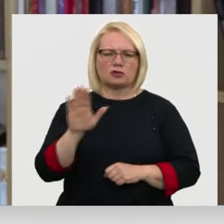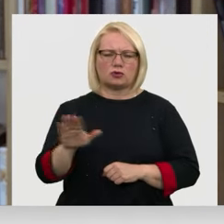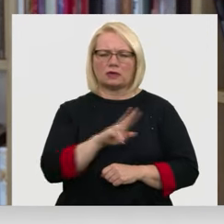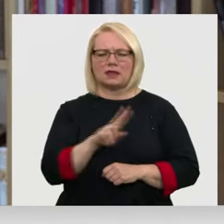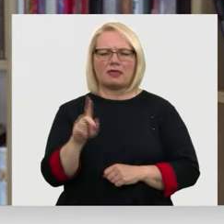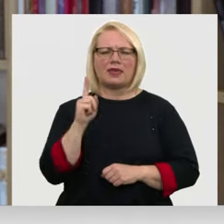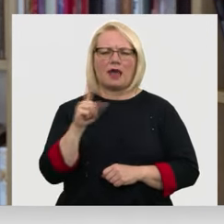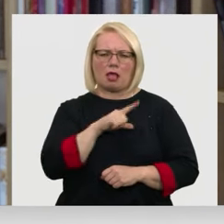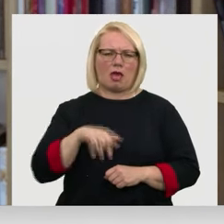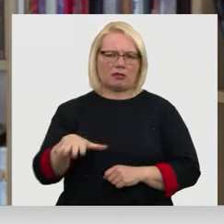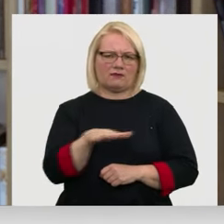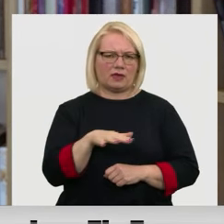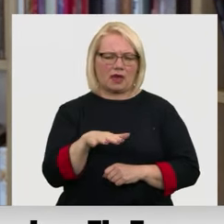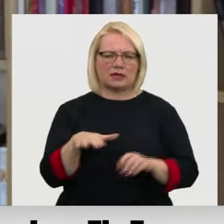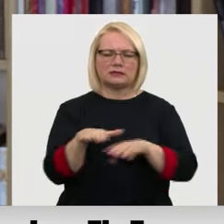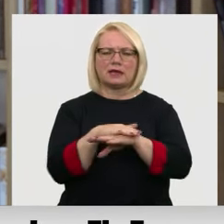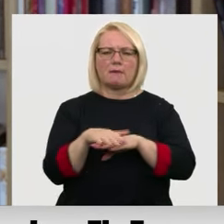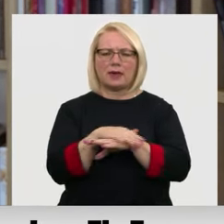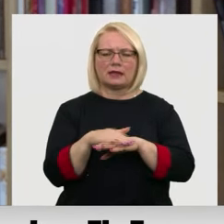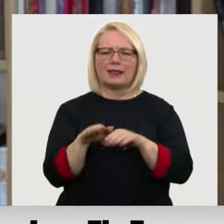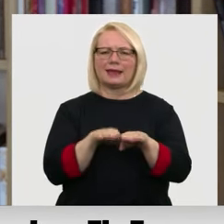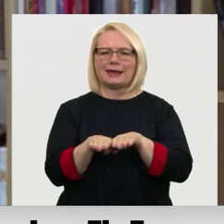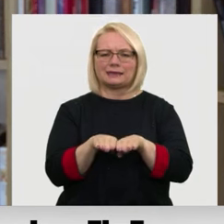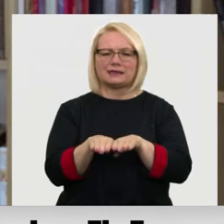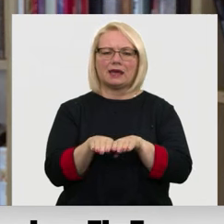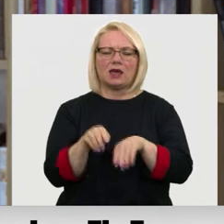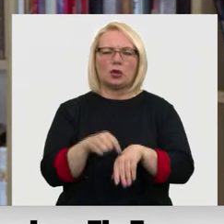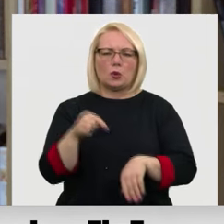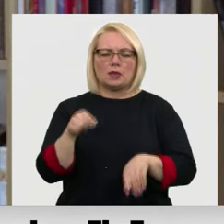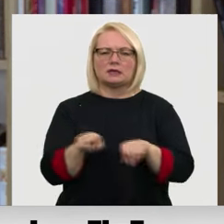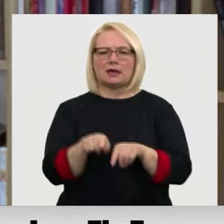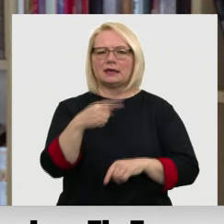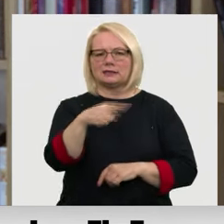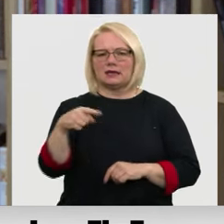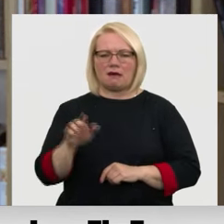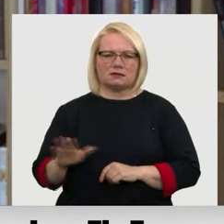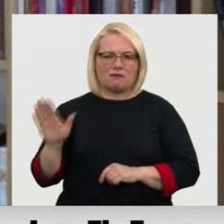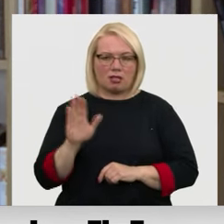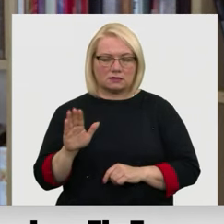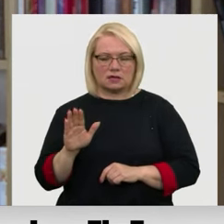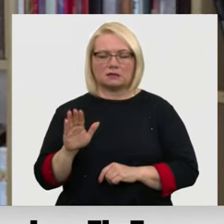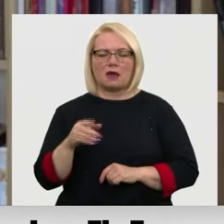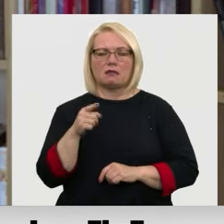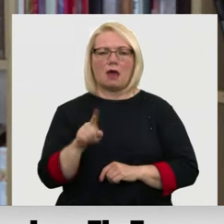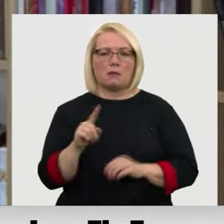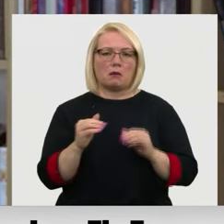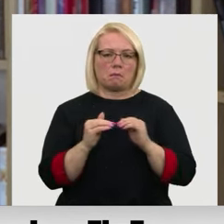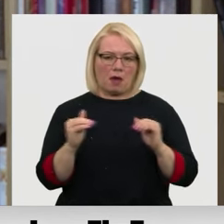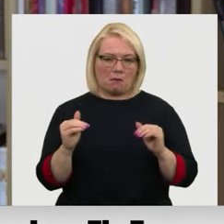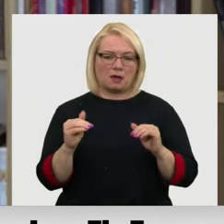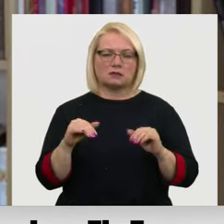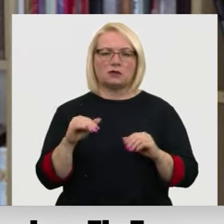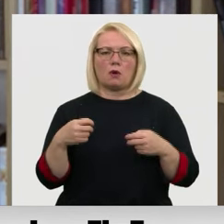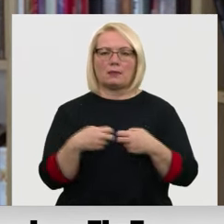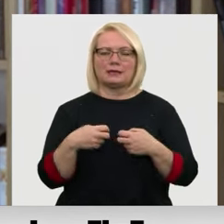Latvijai. Sabiedrība līdzīgi jūtas arī citās dalībvalstīs. Un tam ir pamats,